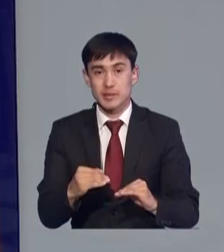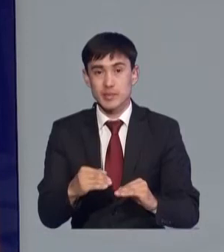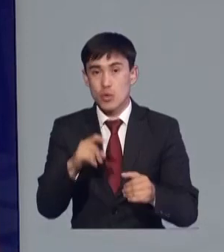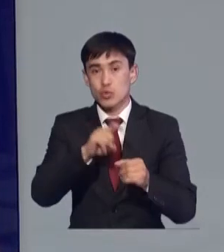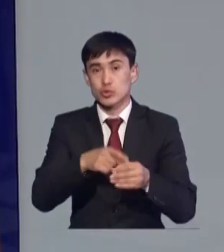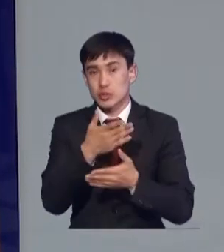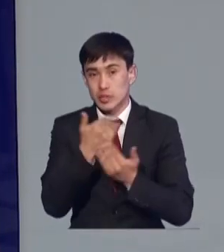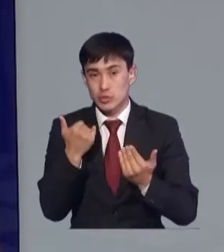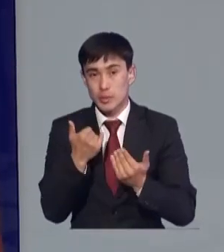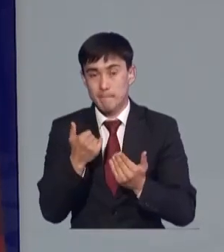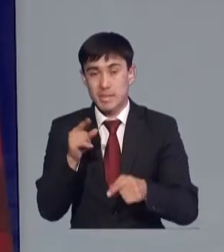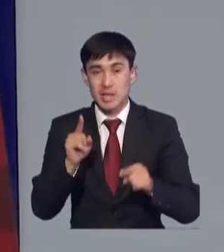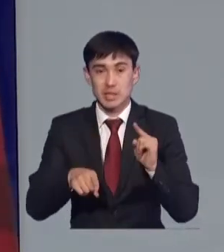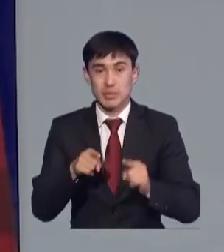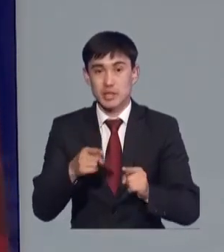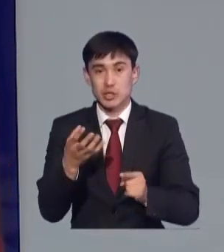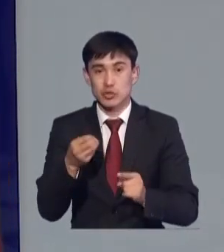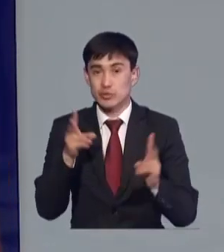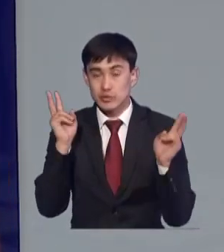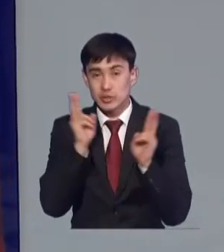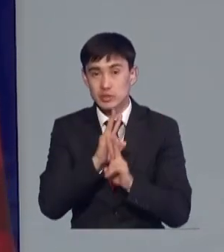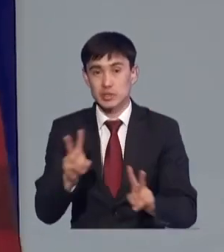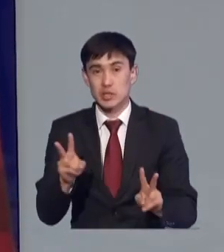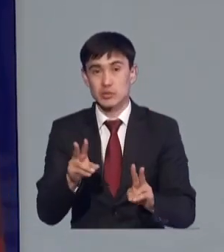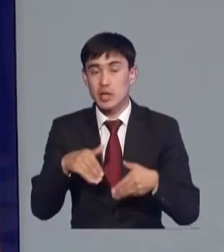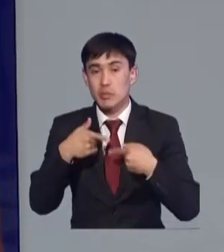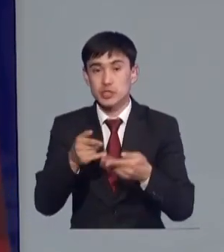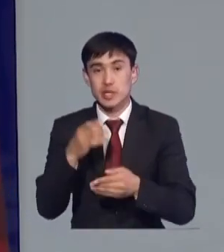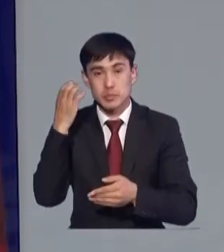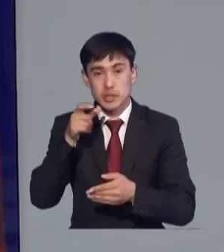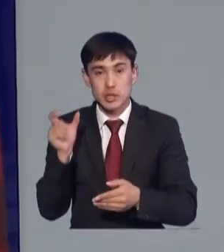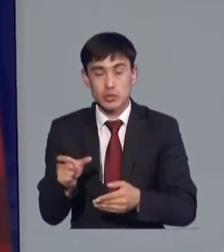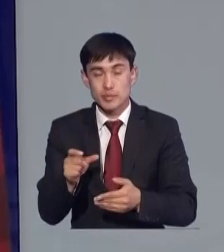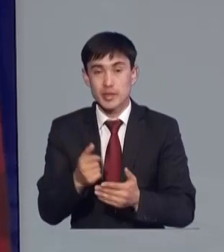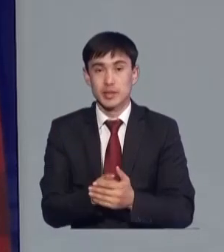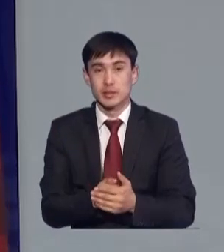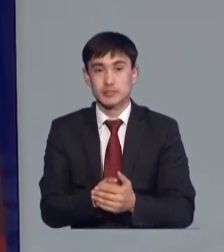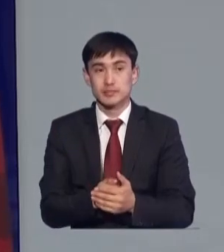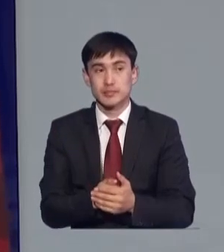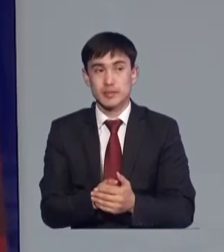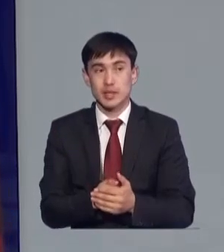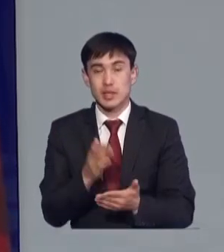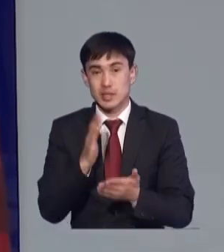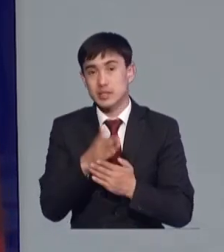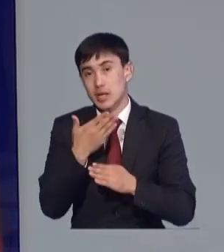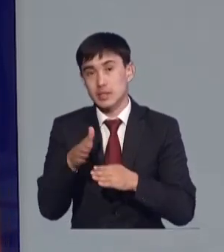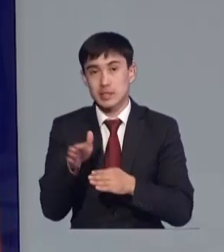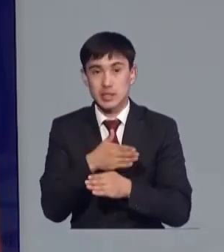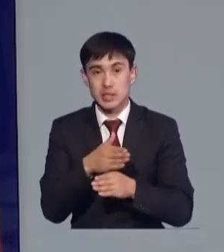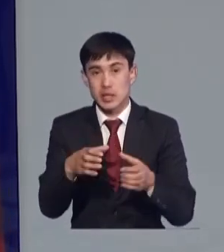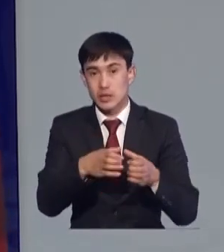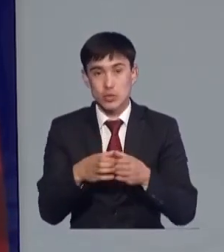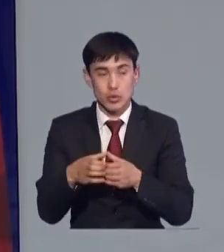учёте то есть либо они ещё не обращались к психиатру либо есть отдельные э